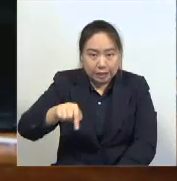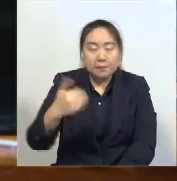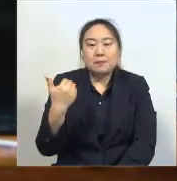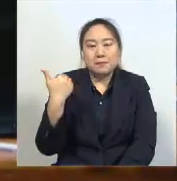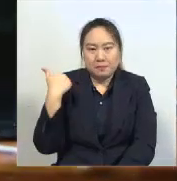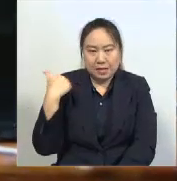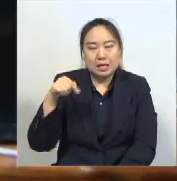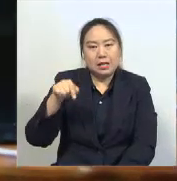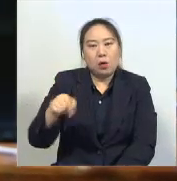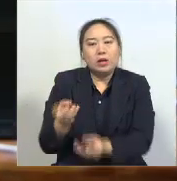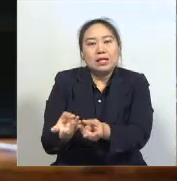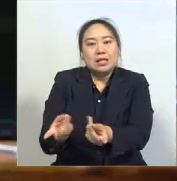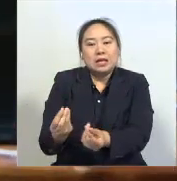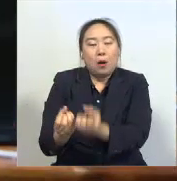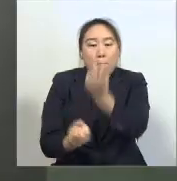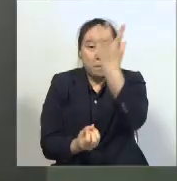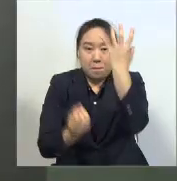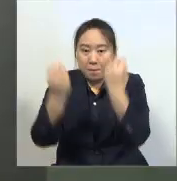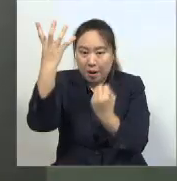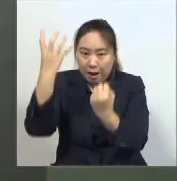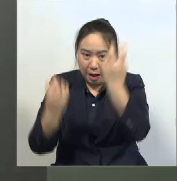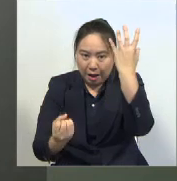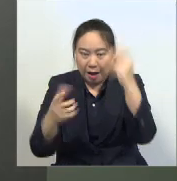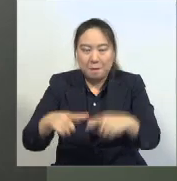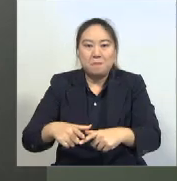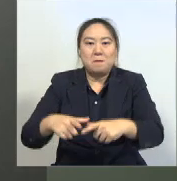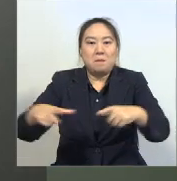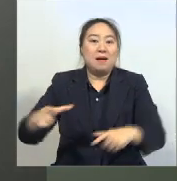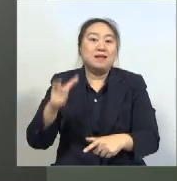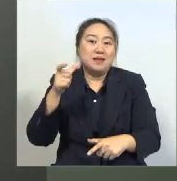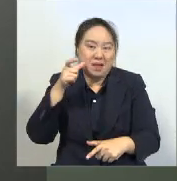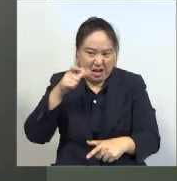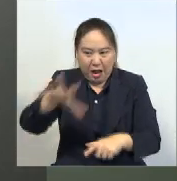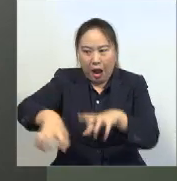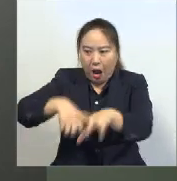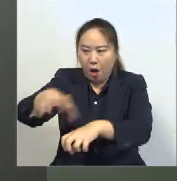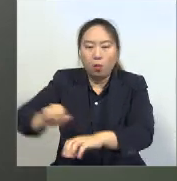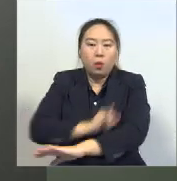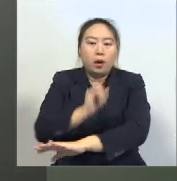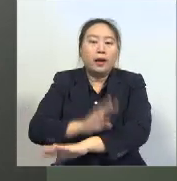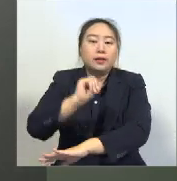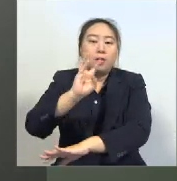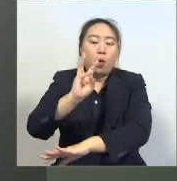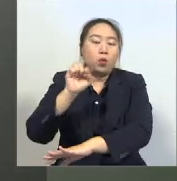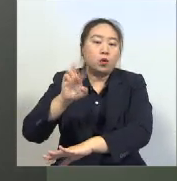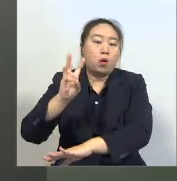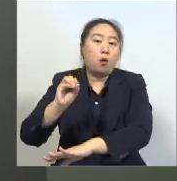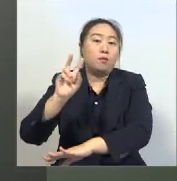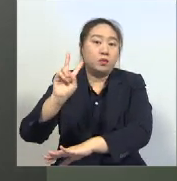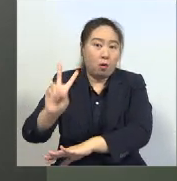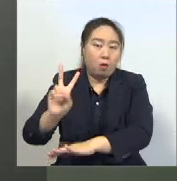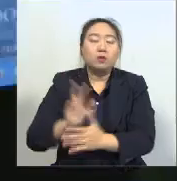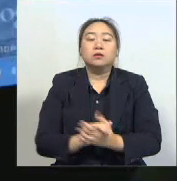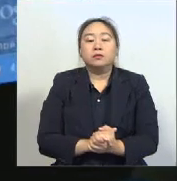ามีการบุกรุกพื้นที่ป่าสงวนแห่งชาติเนื้อที่แปลงใหญ่จำนวนทั้งสิ้น46ไร่2งาน48ตารางวานะ